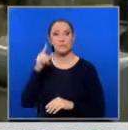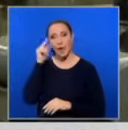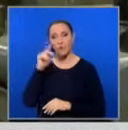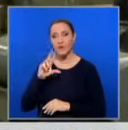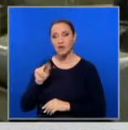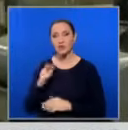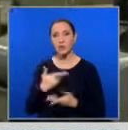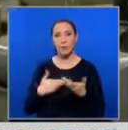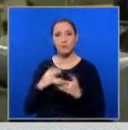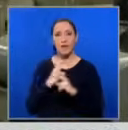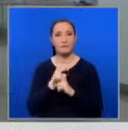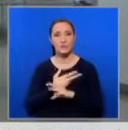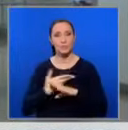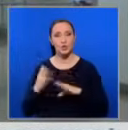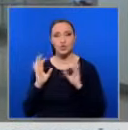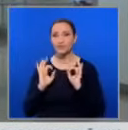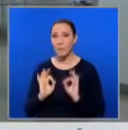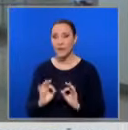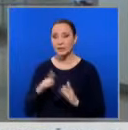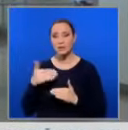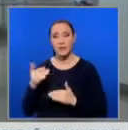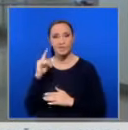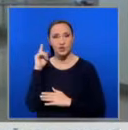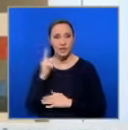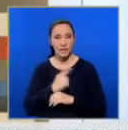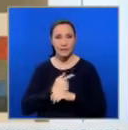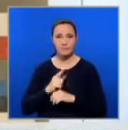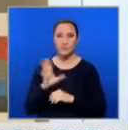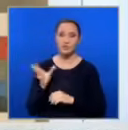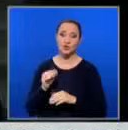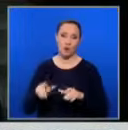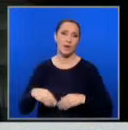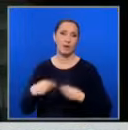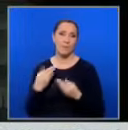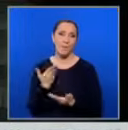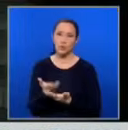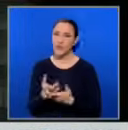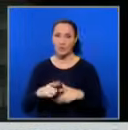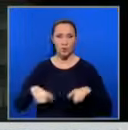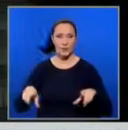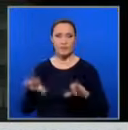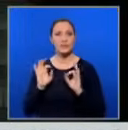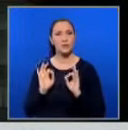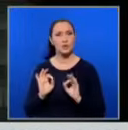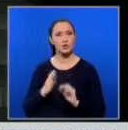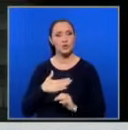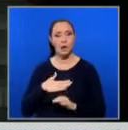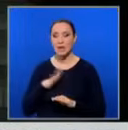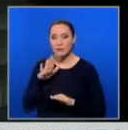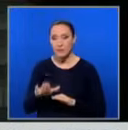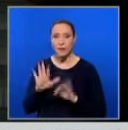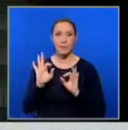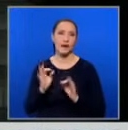че преговорите с Австрия протичат и в момента, и че в следващите дни и седмици всичко е на масата. Със сигурност имаме стъпка в